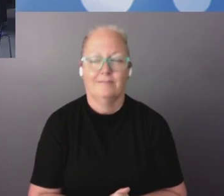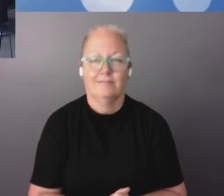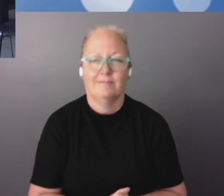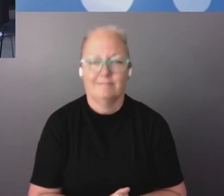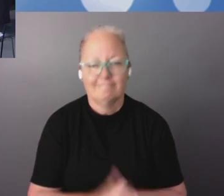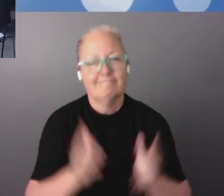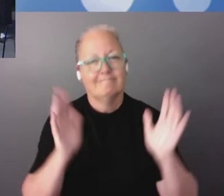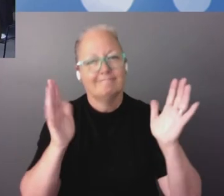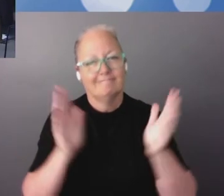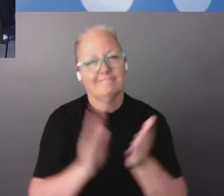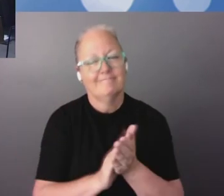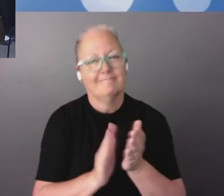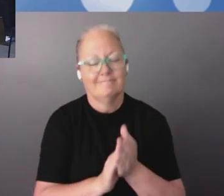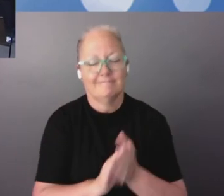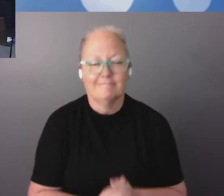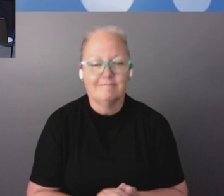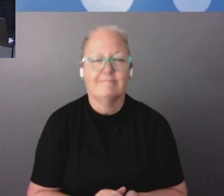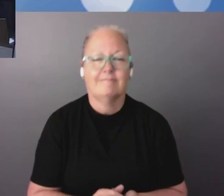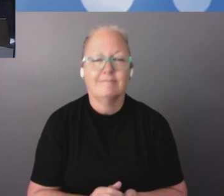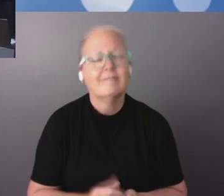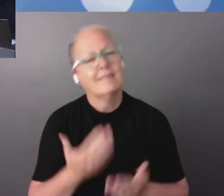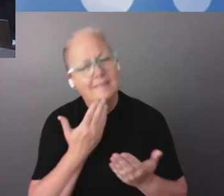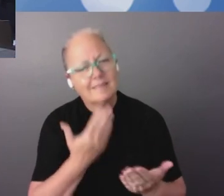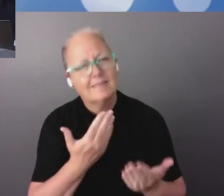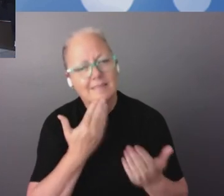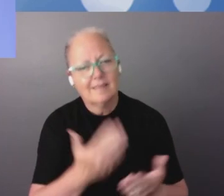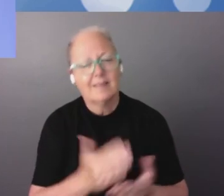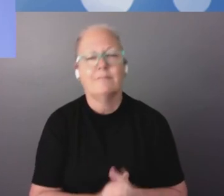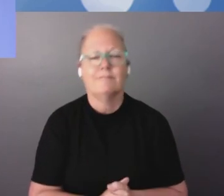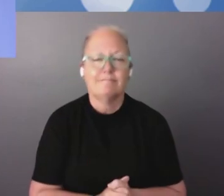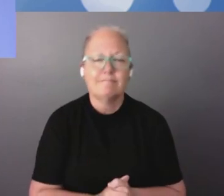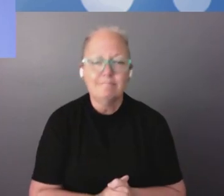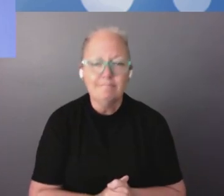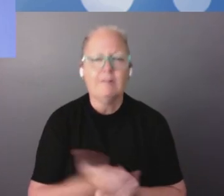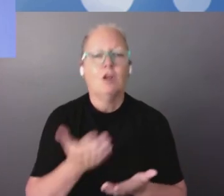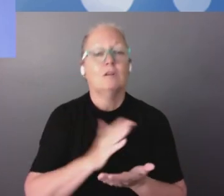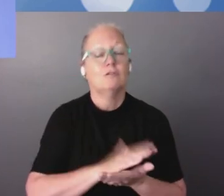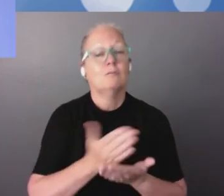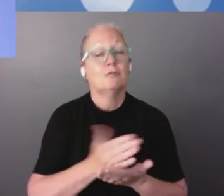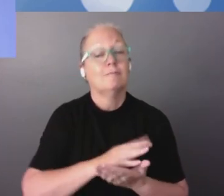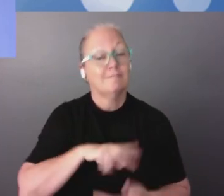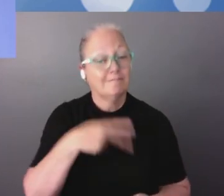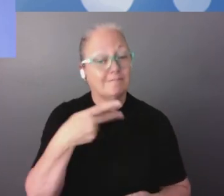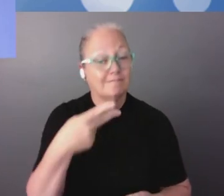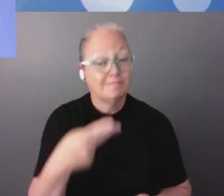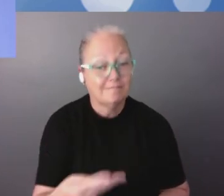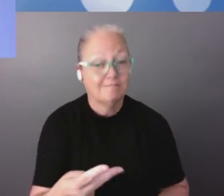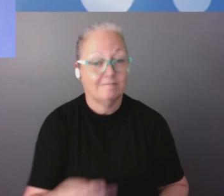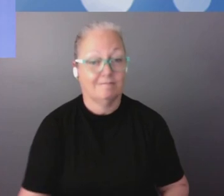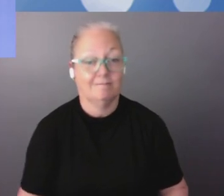нам вместе удастся создать объединенное совместное